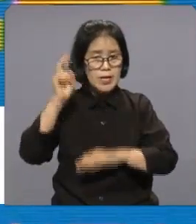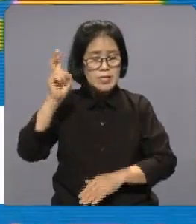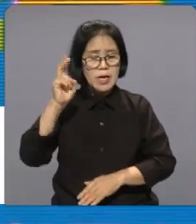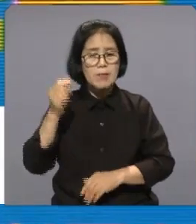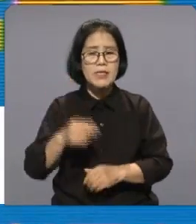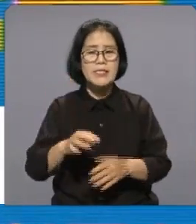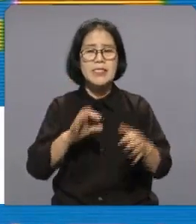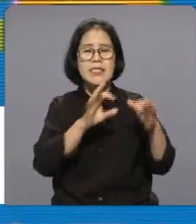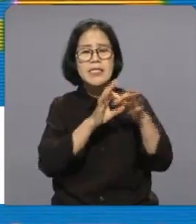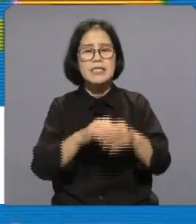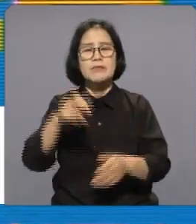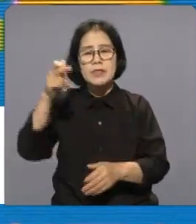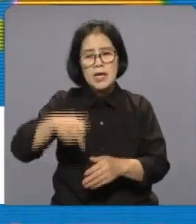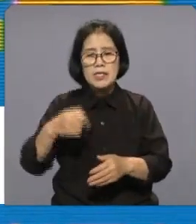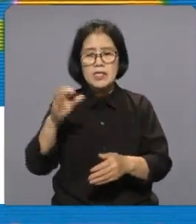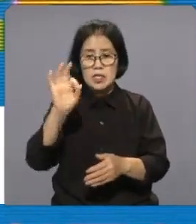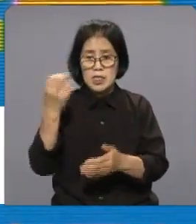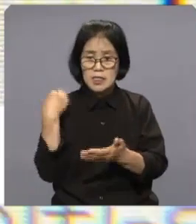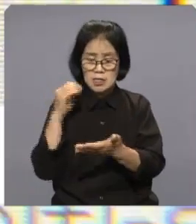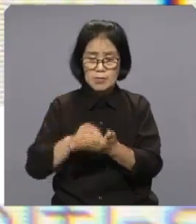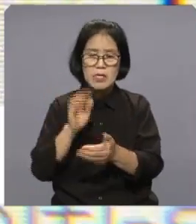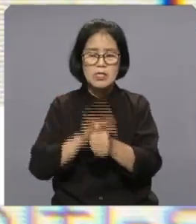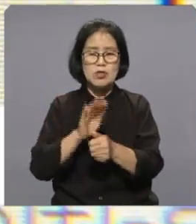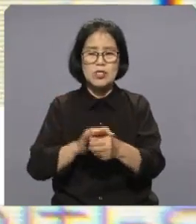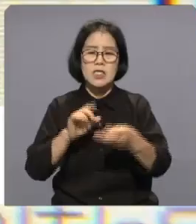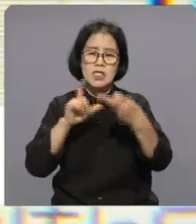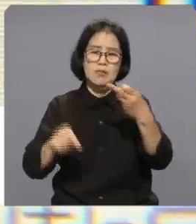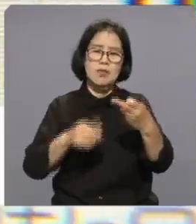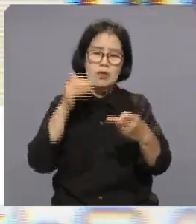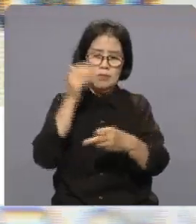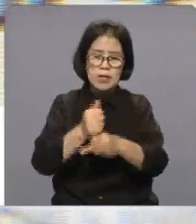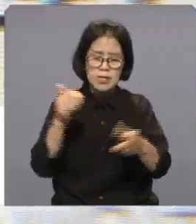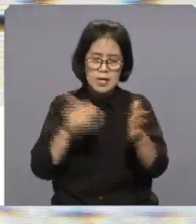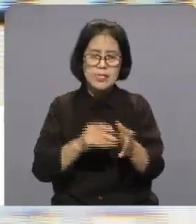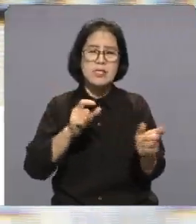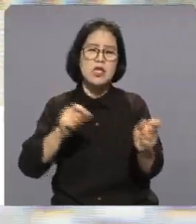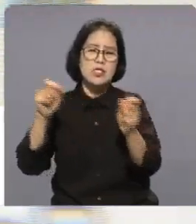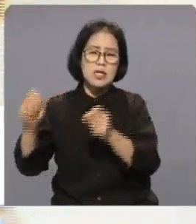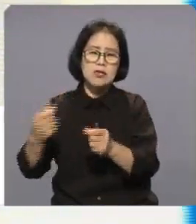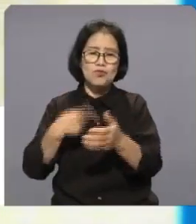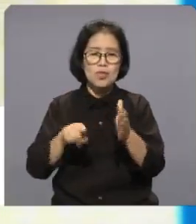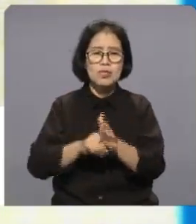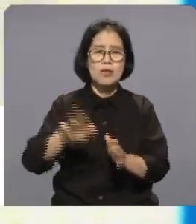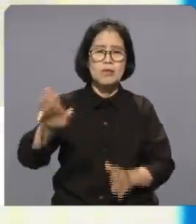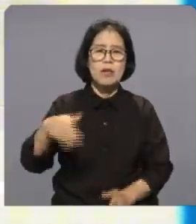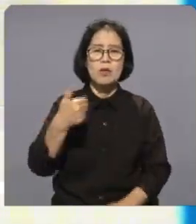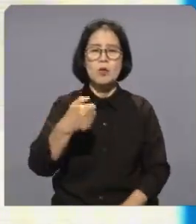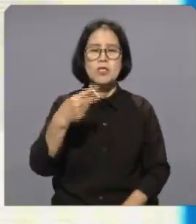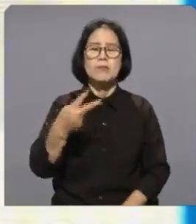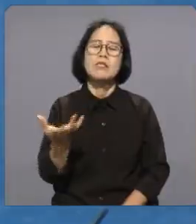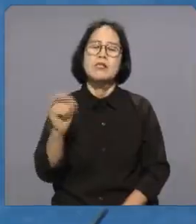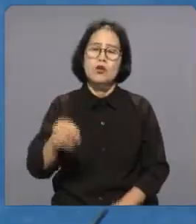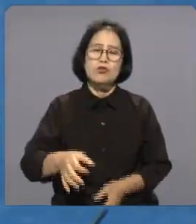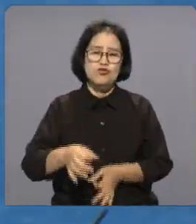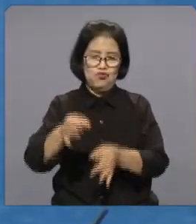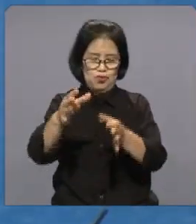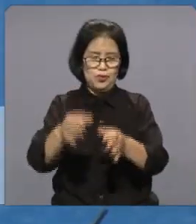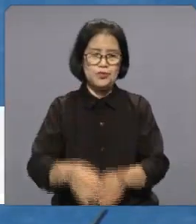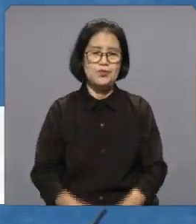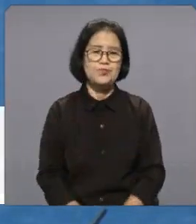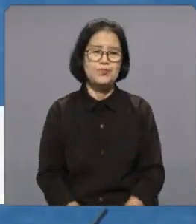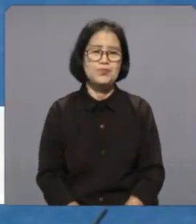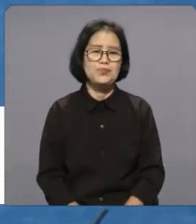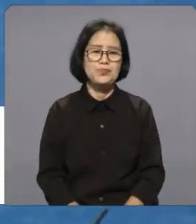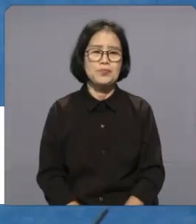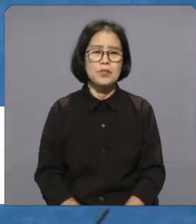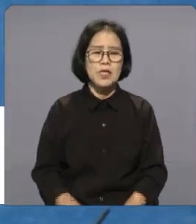인천 이용카드 캐시백 지원을 연말까지 연장하기 위해 852억 원이 추가 투입됩니다. 12,500억